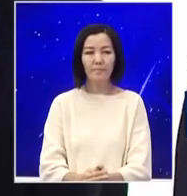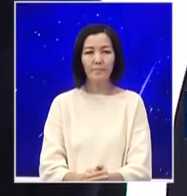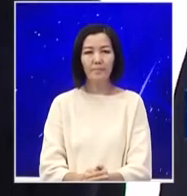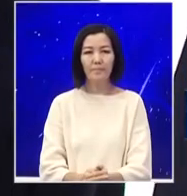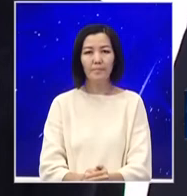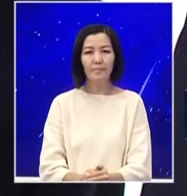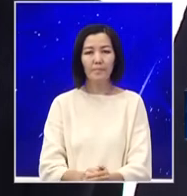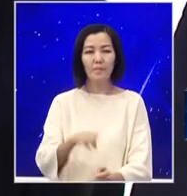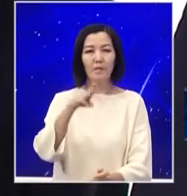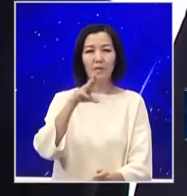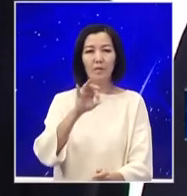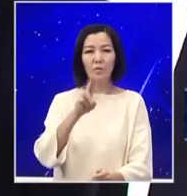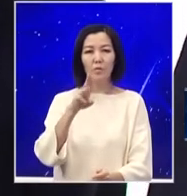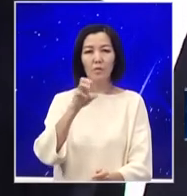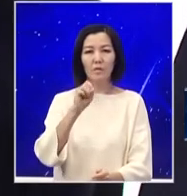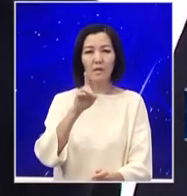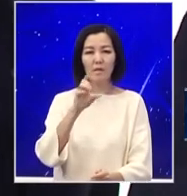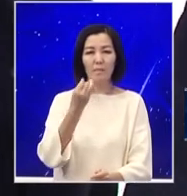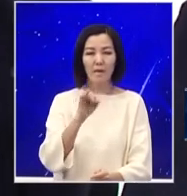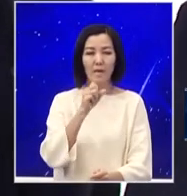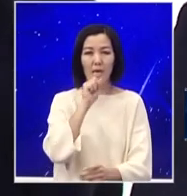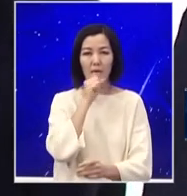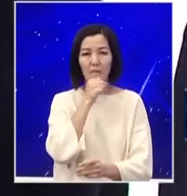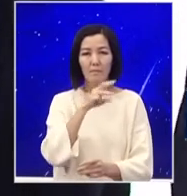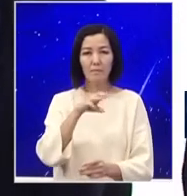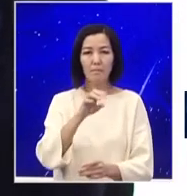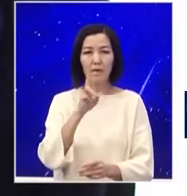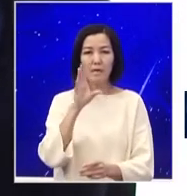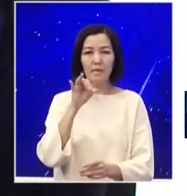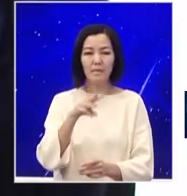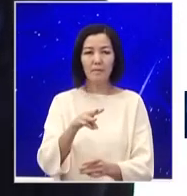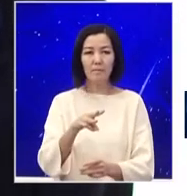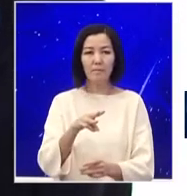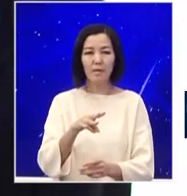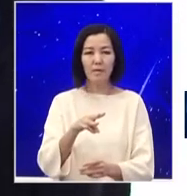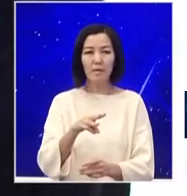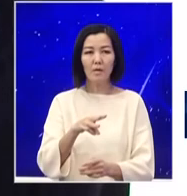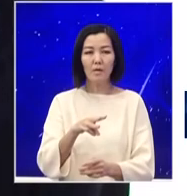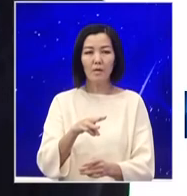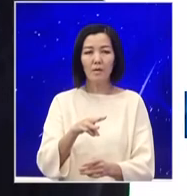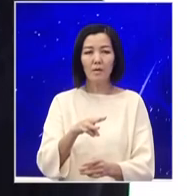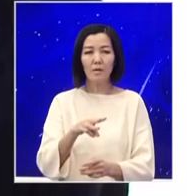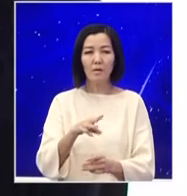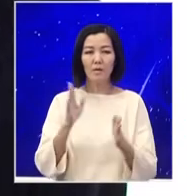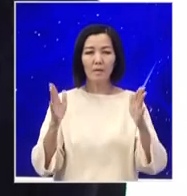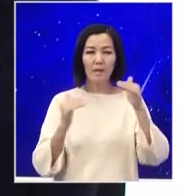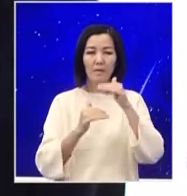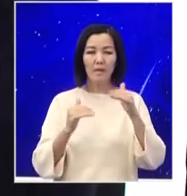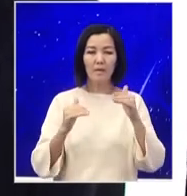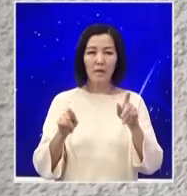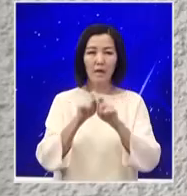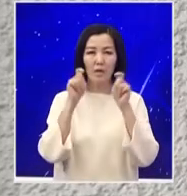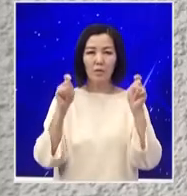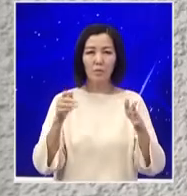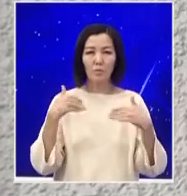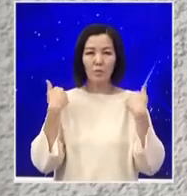Тоқтарбай ағамызға, жаңағы Максим ағамызға, Жауықбай ағаларымызға қойған тақтаның ашылуы құтты болсын.